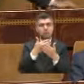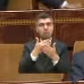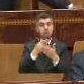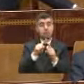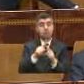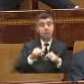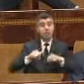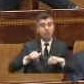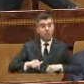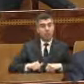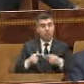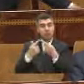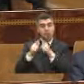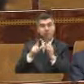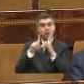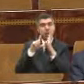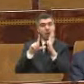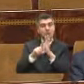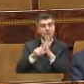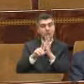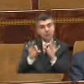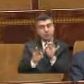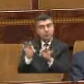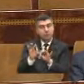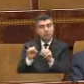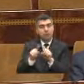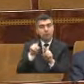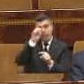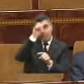مطالبين بوضع إطار قانوني وتشريعي لمشاريع الطاقة